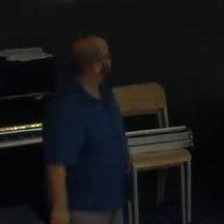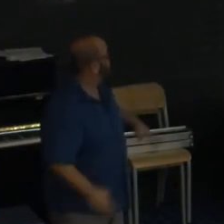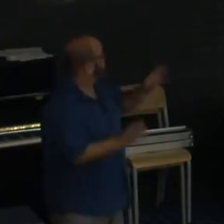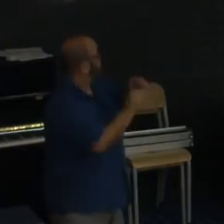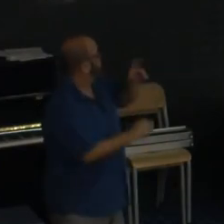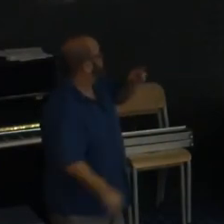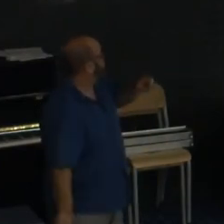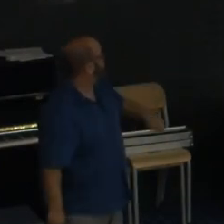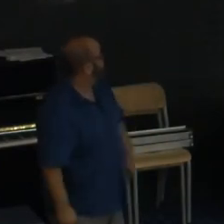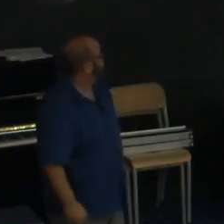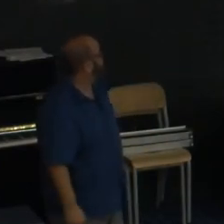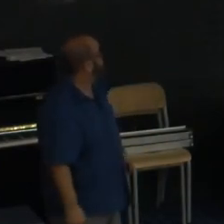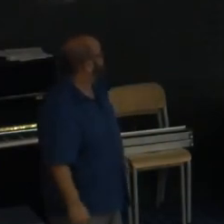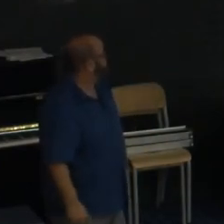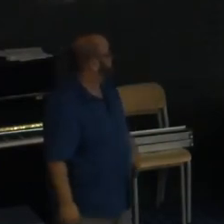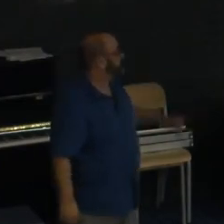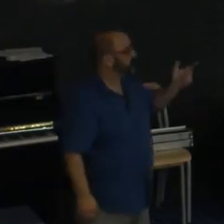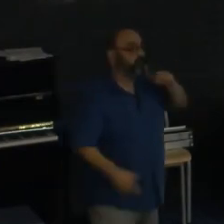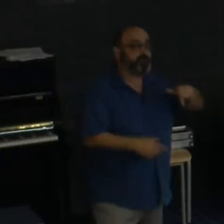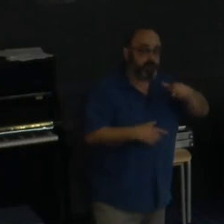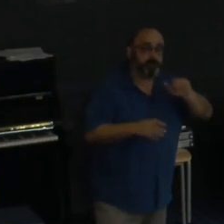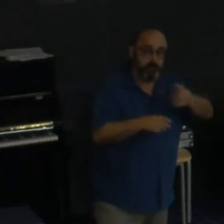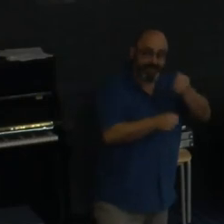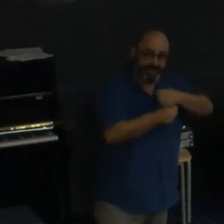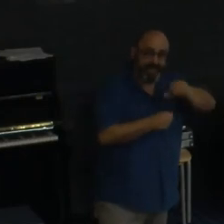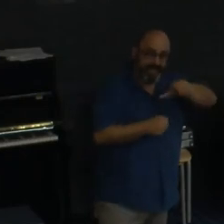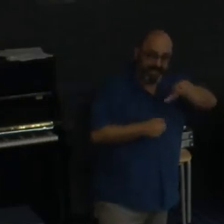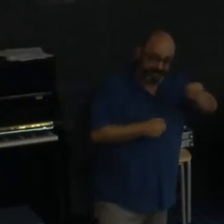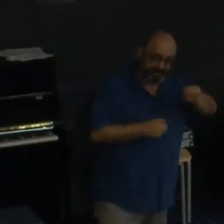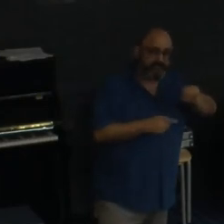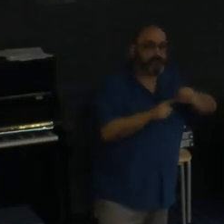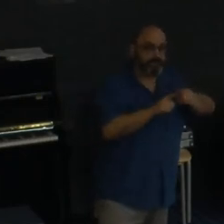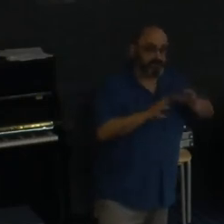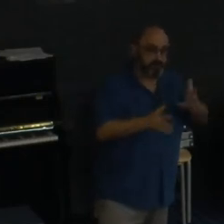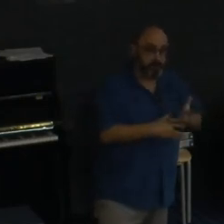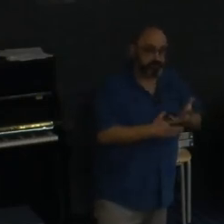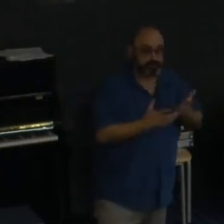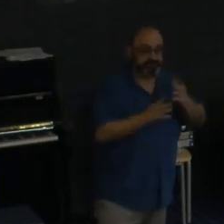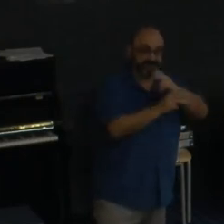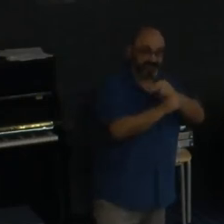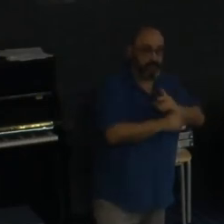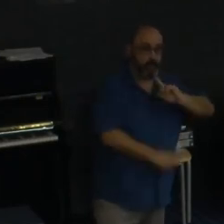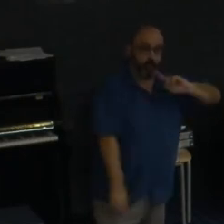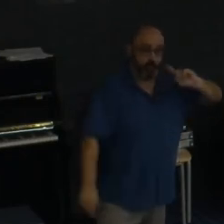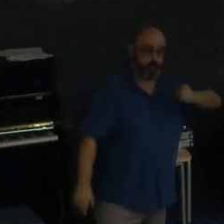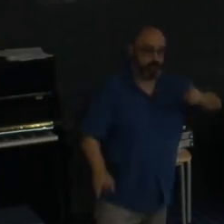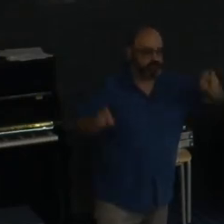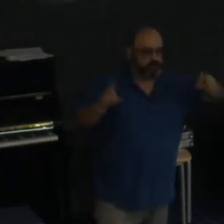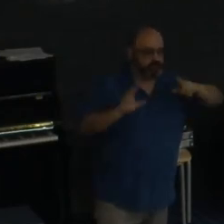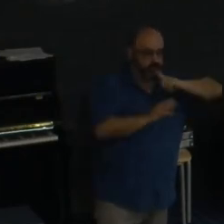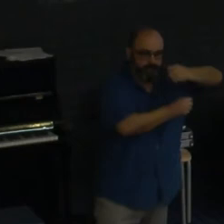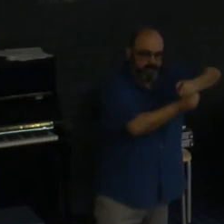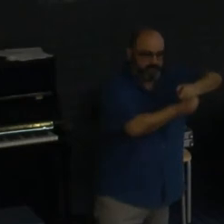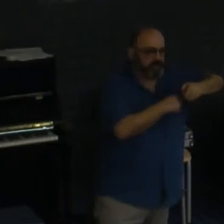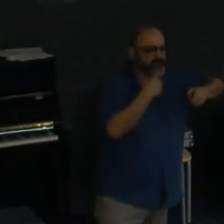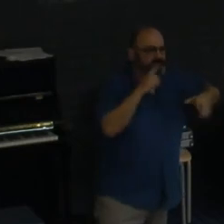disais tout à l'heure, on peut s'amuser à faire des alias, mais on peut aussi définir des commandes. Mais vraiment des commandes dans le sens, si j'arrive